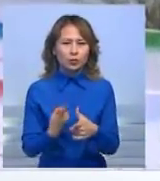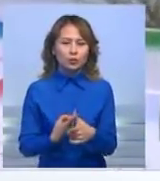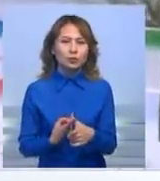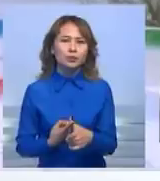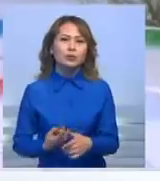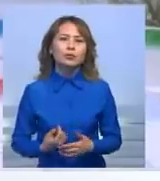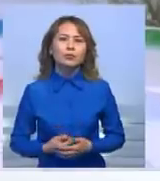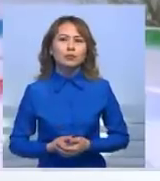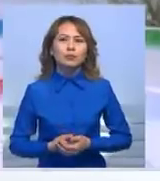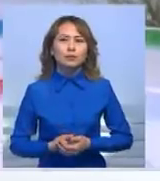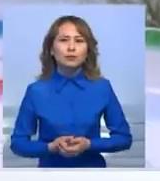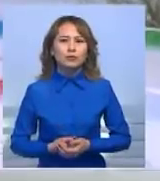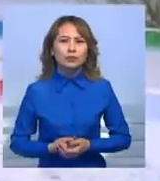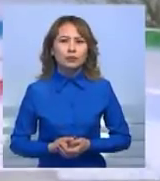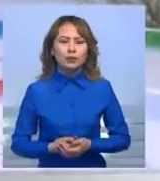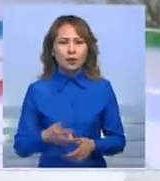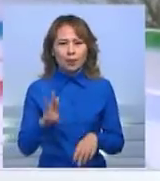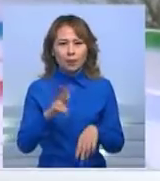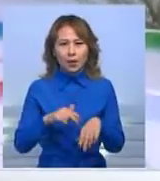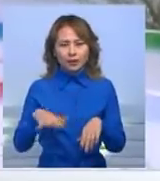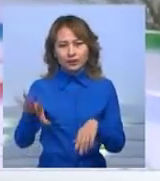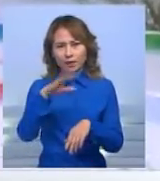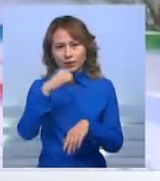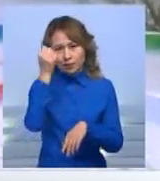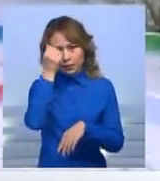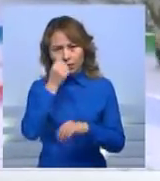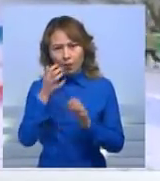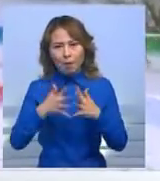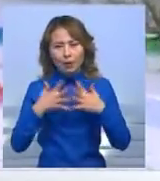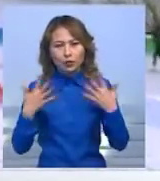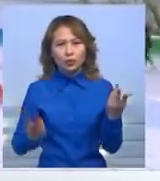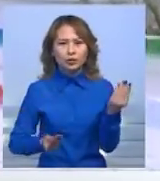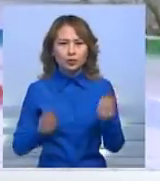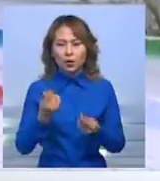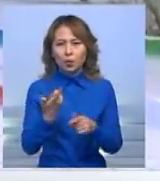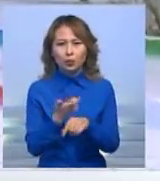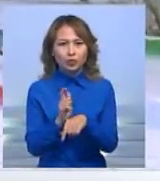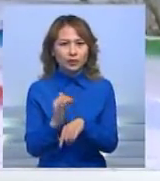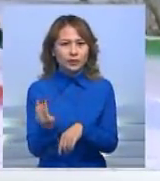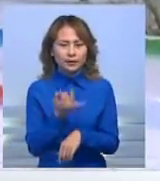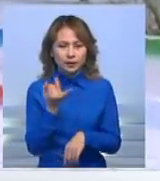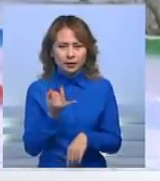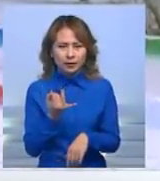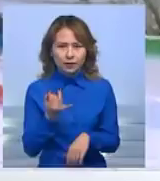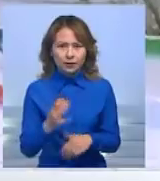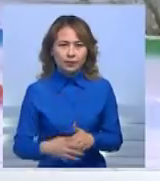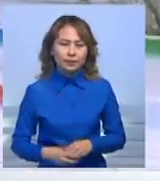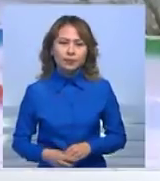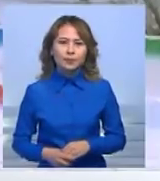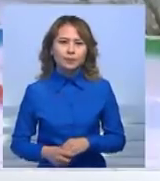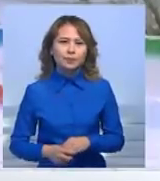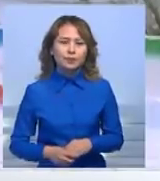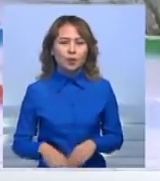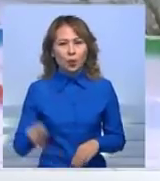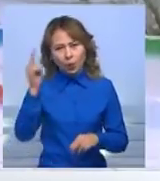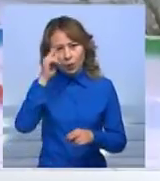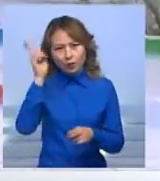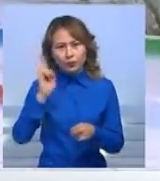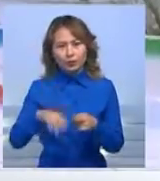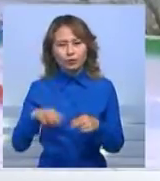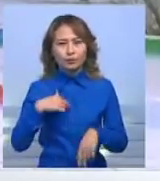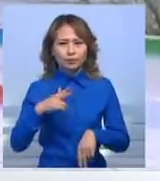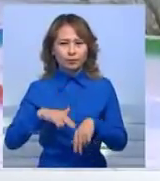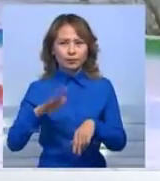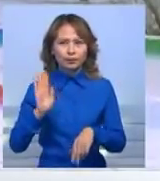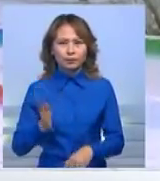келдім. Полицейскілерге үлкен рахмет. Ойындар өте қызықты болған. Оқу бітірген соң мен